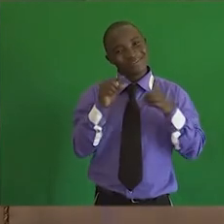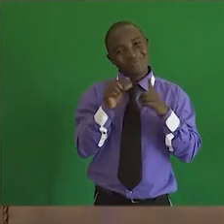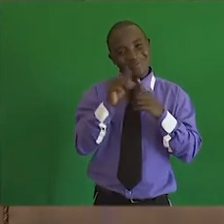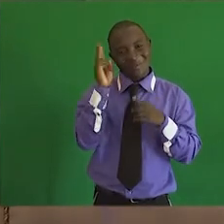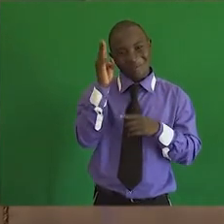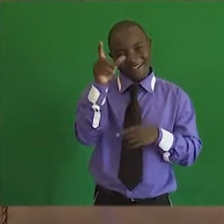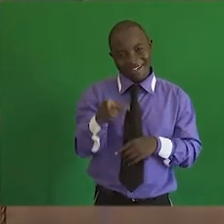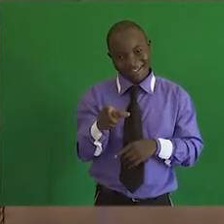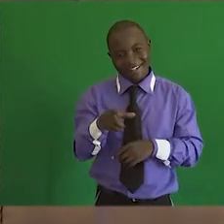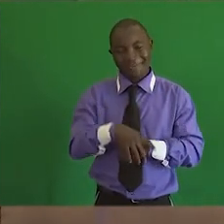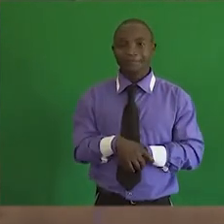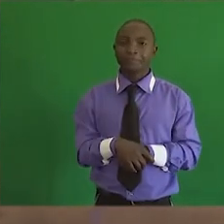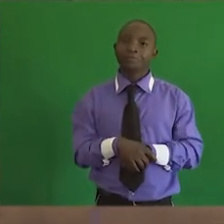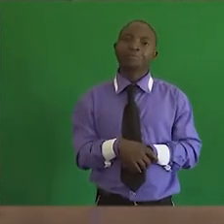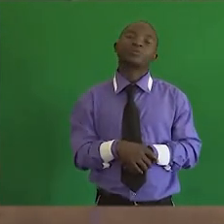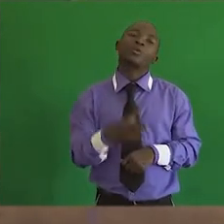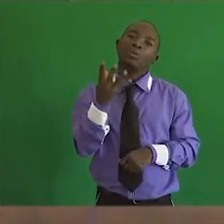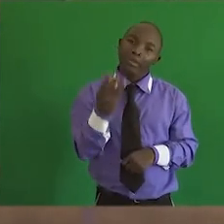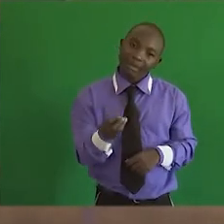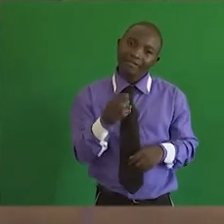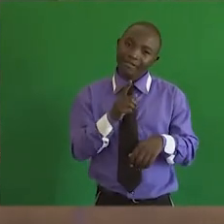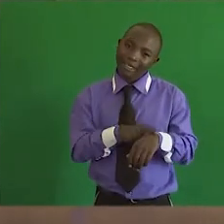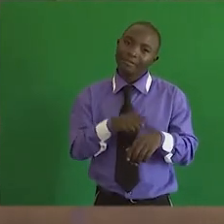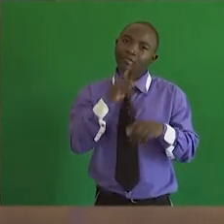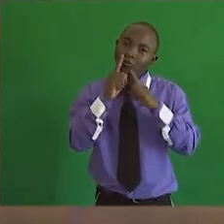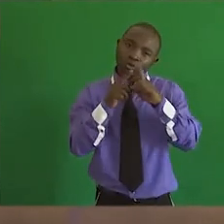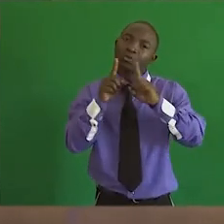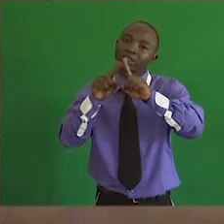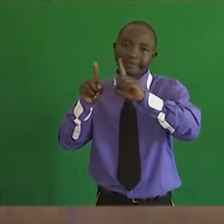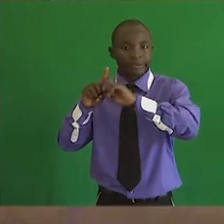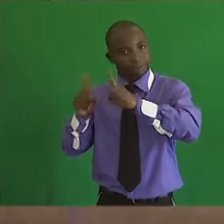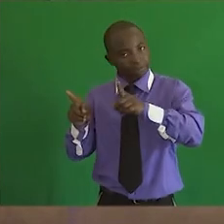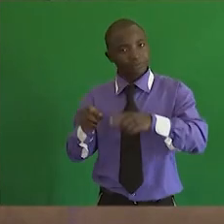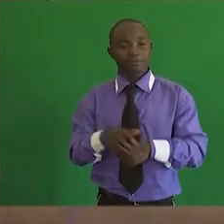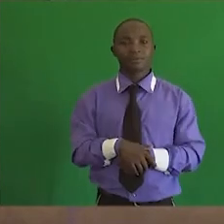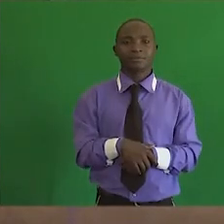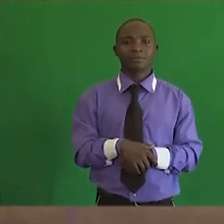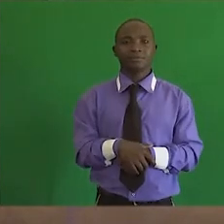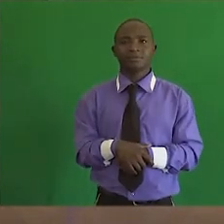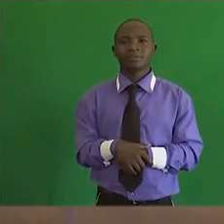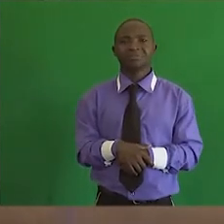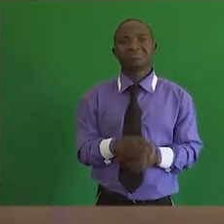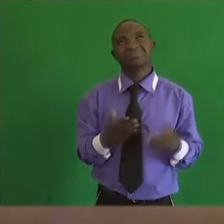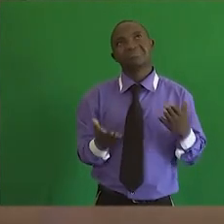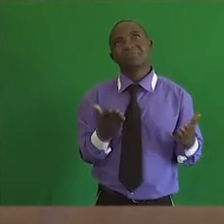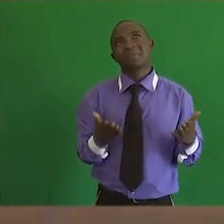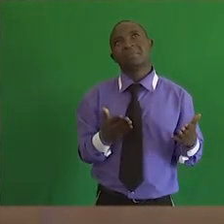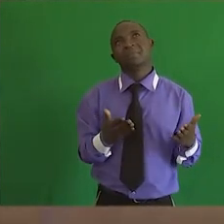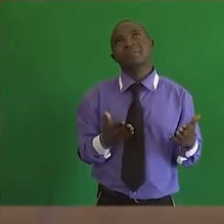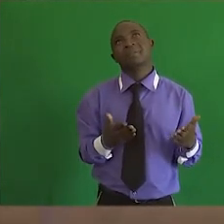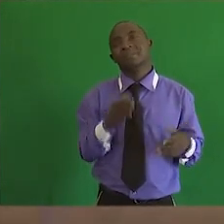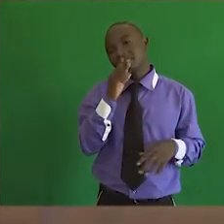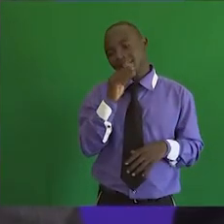baba wakadhakwa regai tiregedze nhasi. Saka ikokuye kwavari kutaura ikokuya kuya kubhedhurumu kwavari kutaura kuya kunotaurwa nendimi